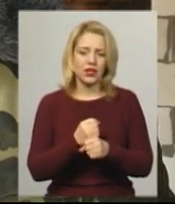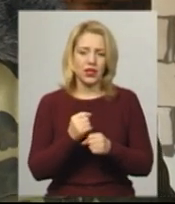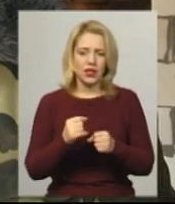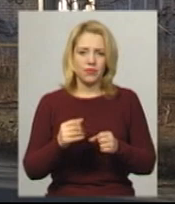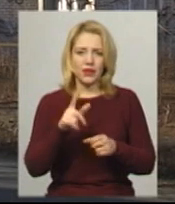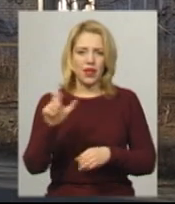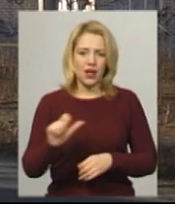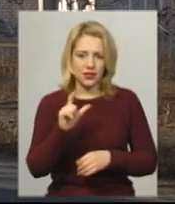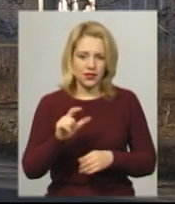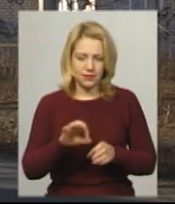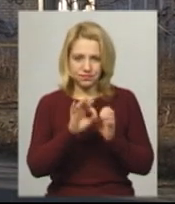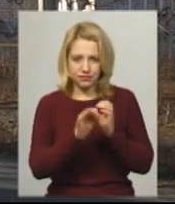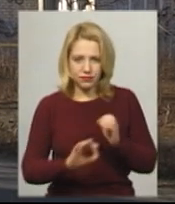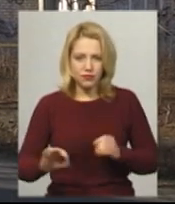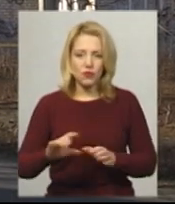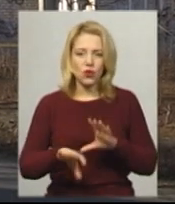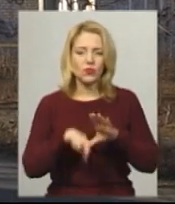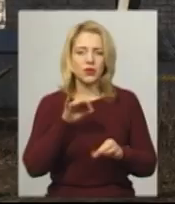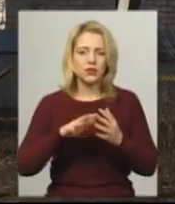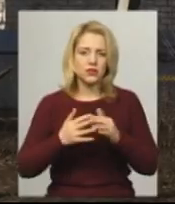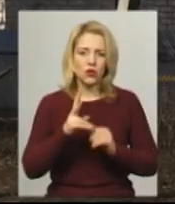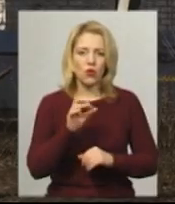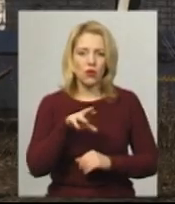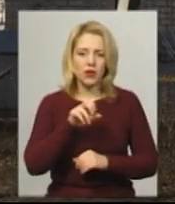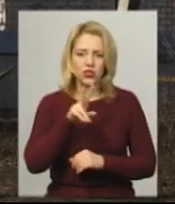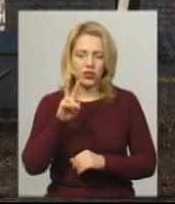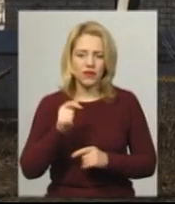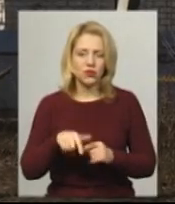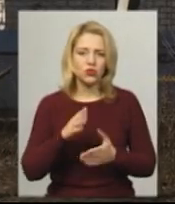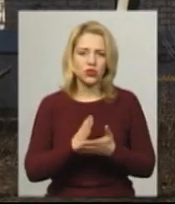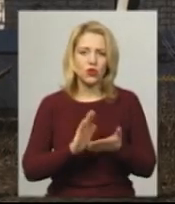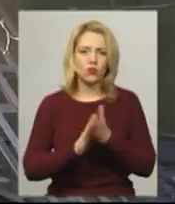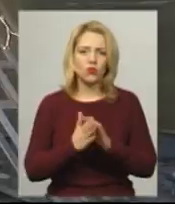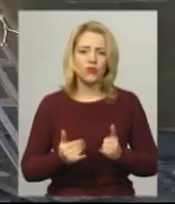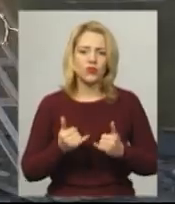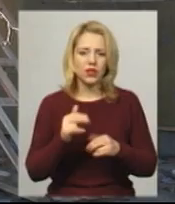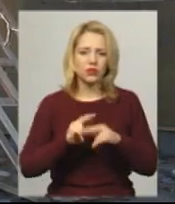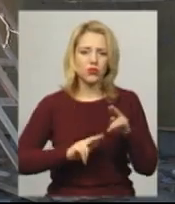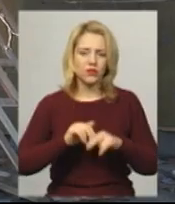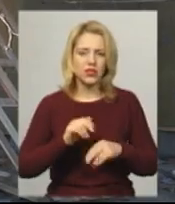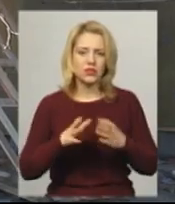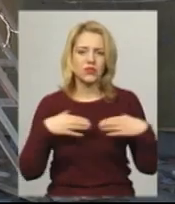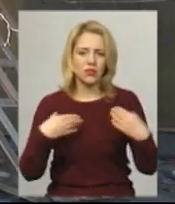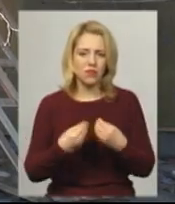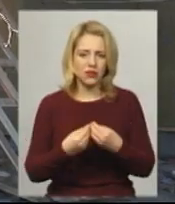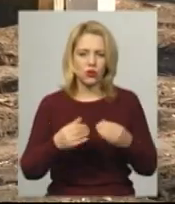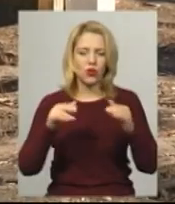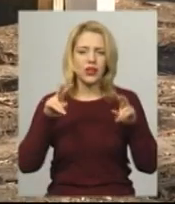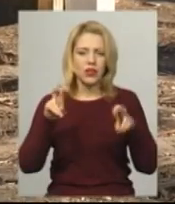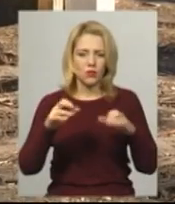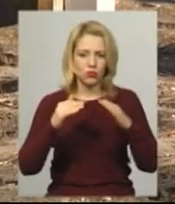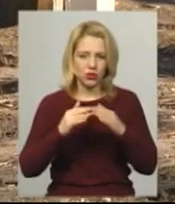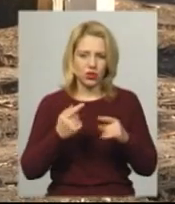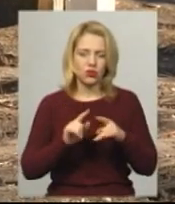підведення газу. Обрали Копачівку, бо тут є необхідні умови для будівництва будинку сімейного типу та зручне розташування села, каже заступниця